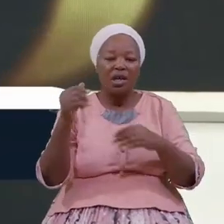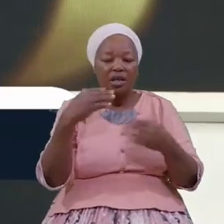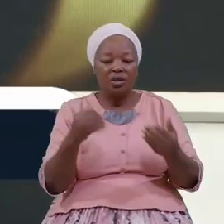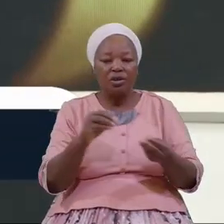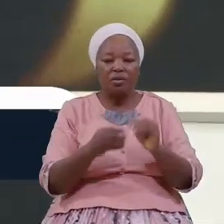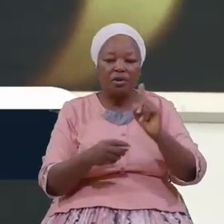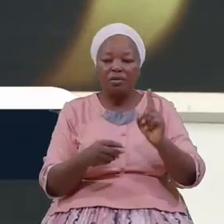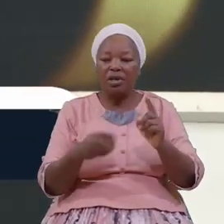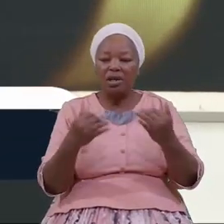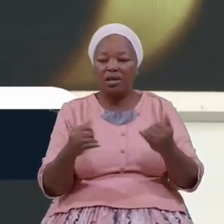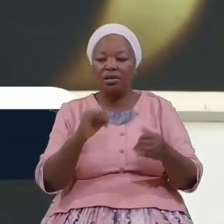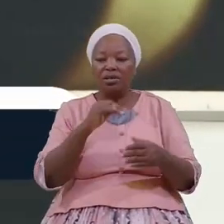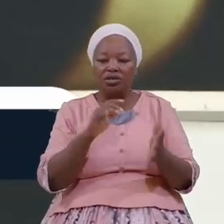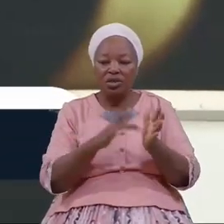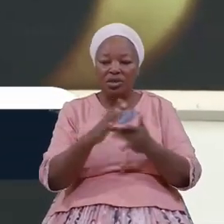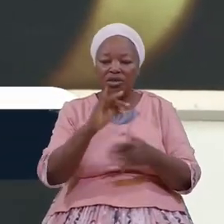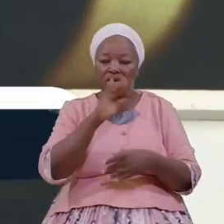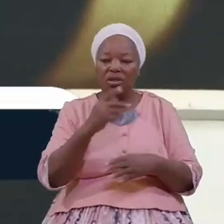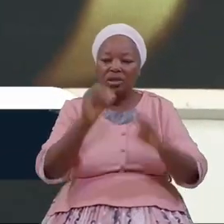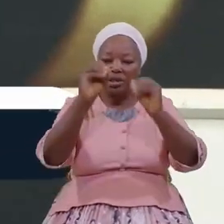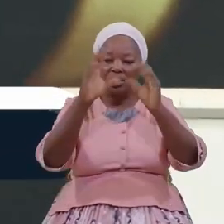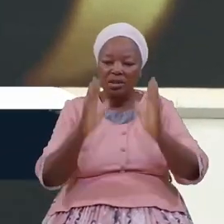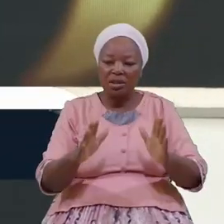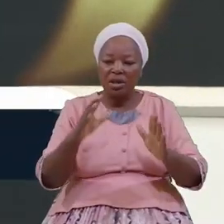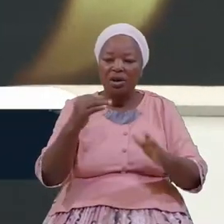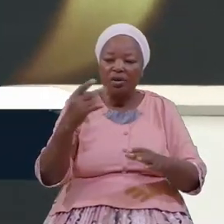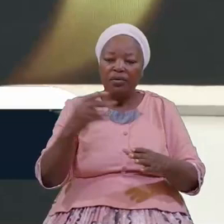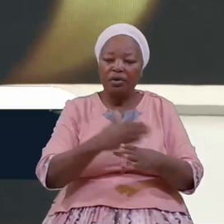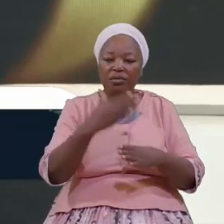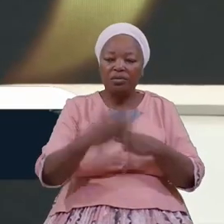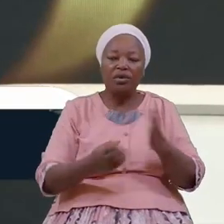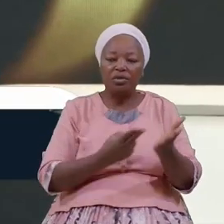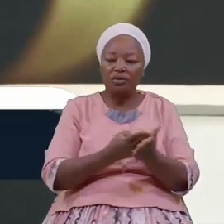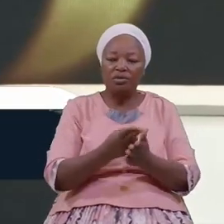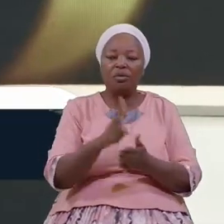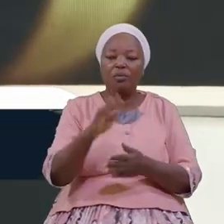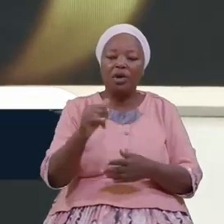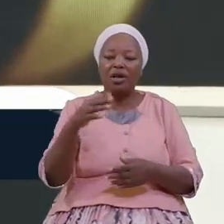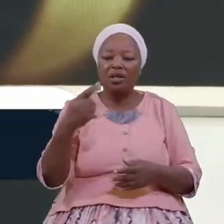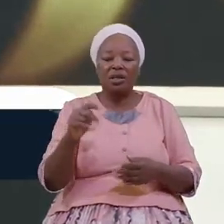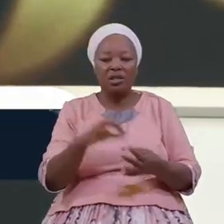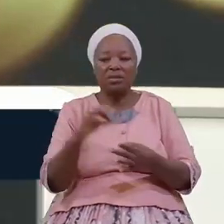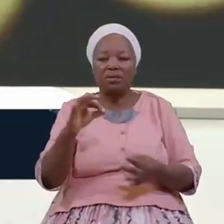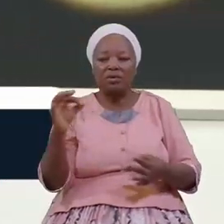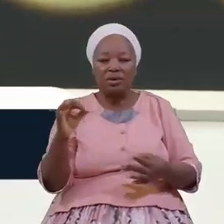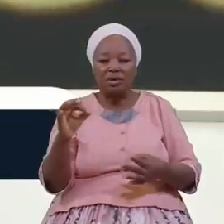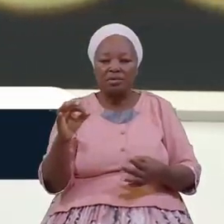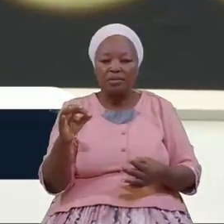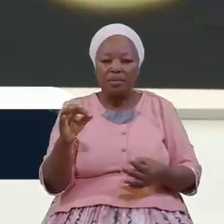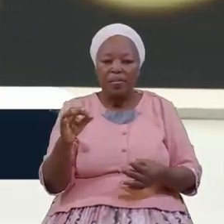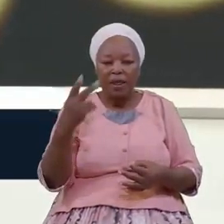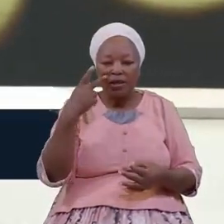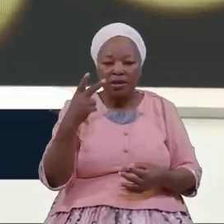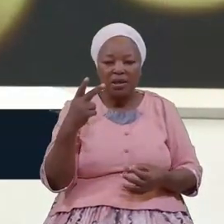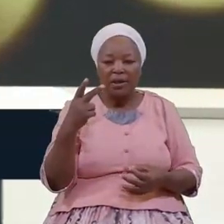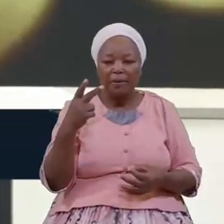ici Jésus. Il est l'enseignant. C'est celui qui enseigne toute la vérité par l'Esprit. L'enseignant de toute la